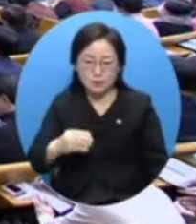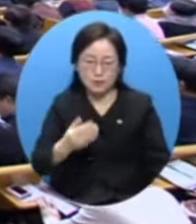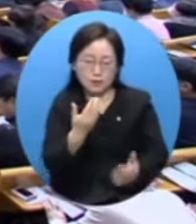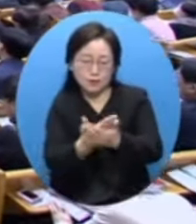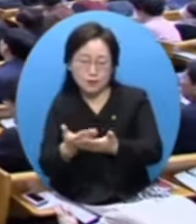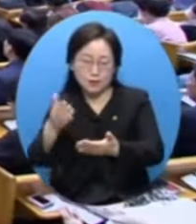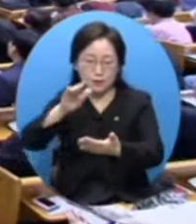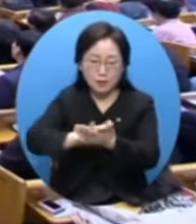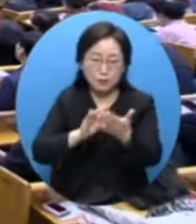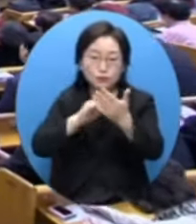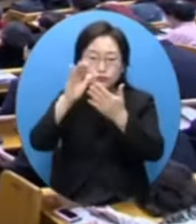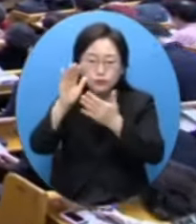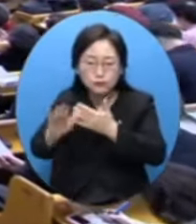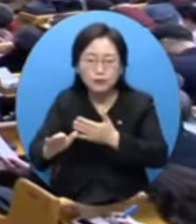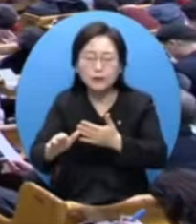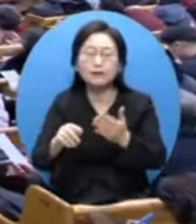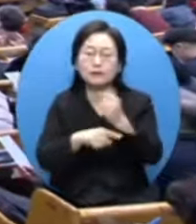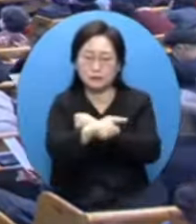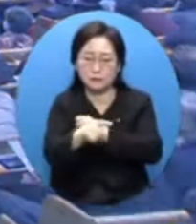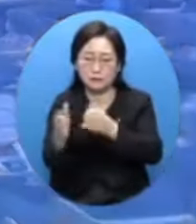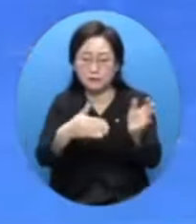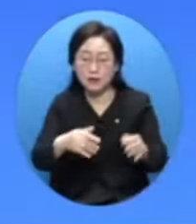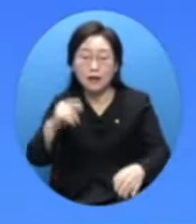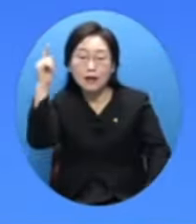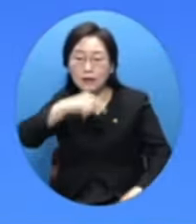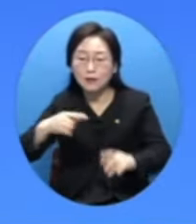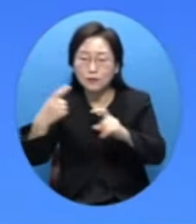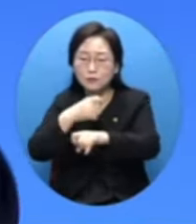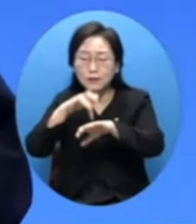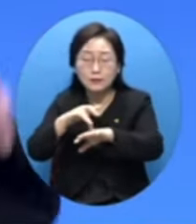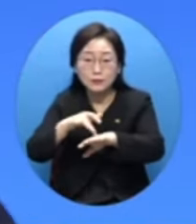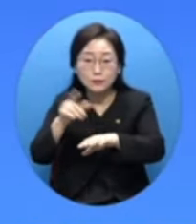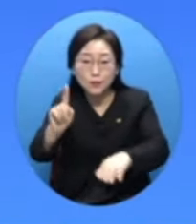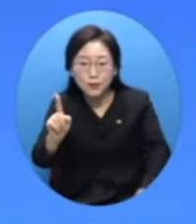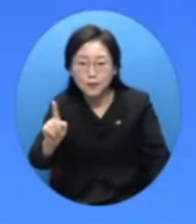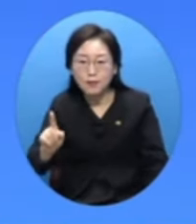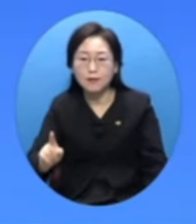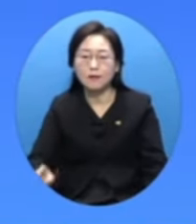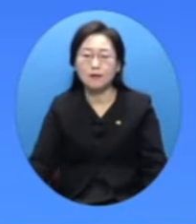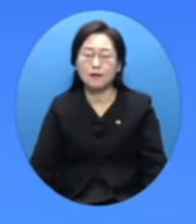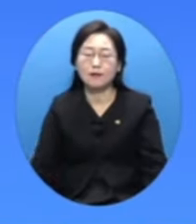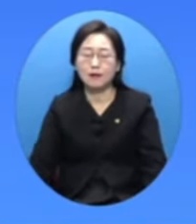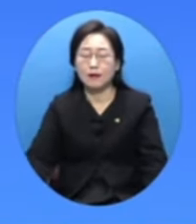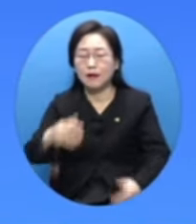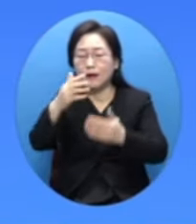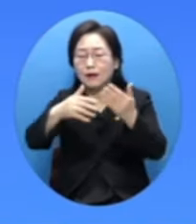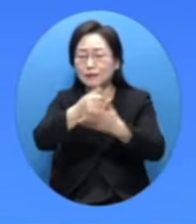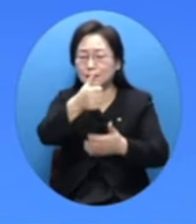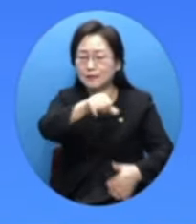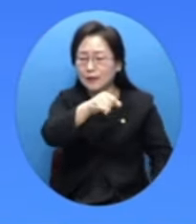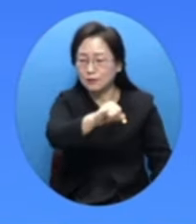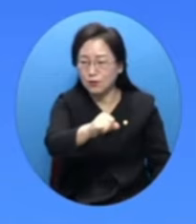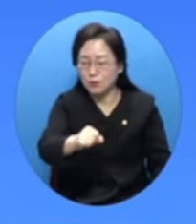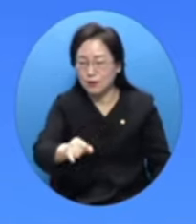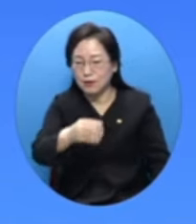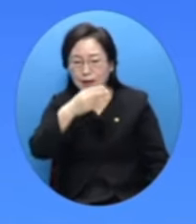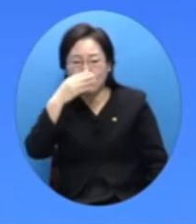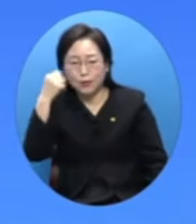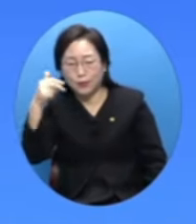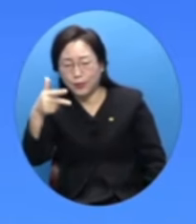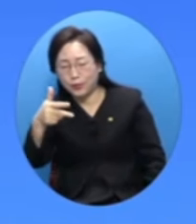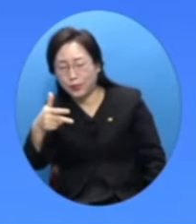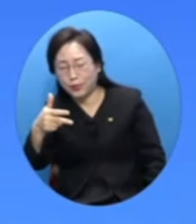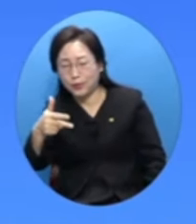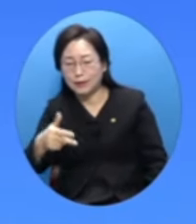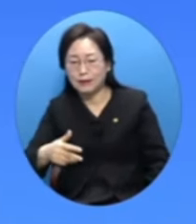일이 일어났다는 것입니다. 악한 원수막의 목적은 단 하나입니다. 우리 하나님 백성이 잘 되는 걸 지켜보지 못합니다. 죽이고